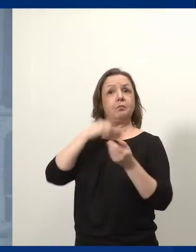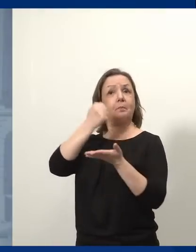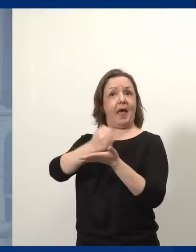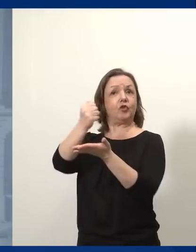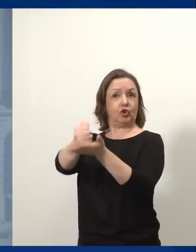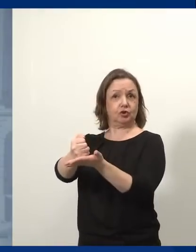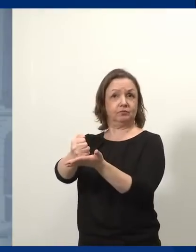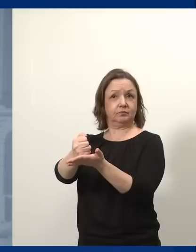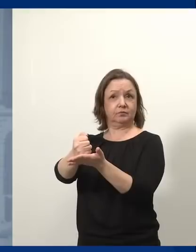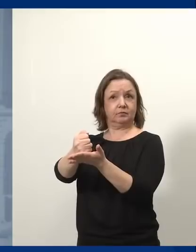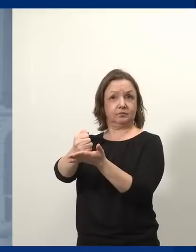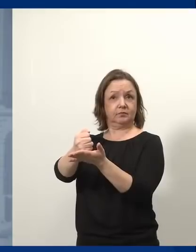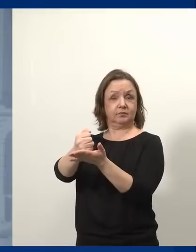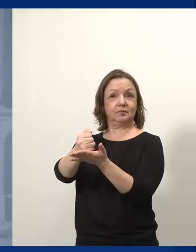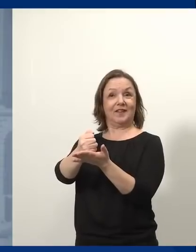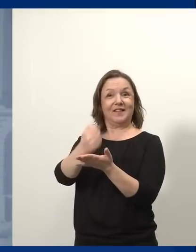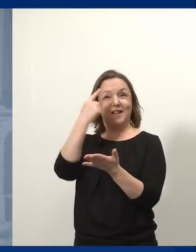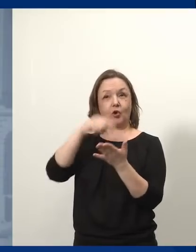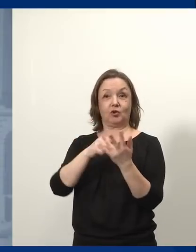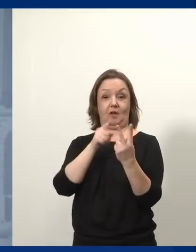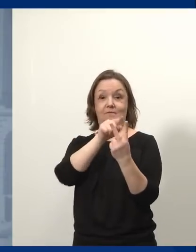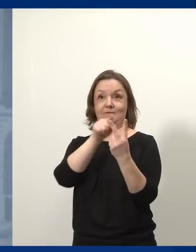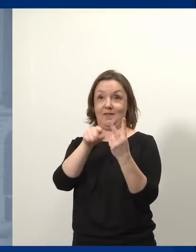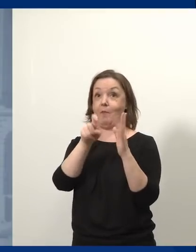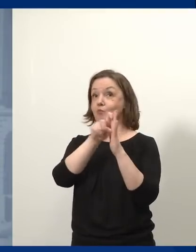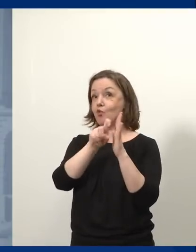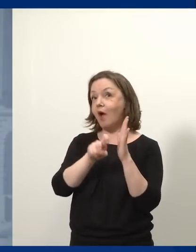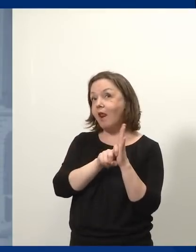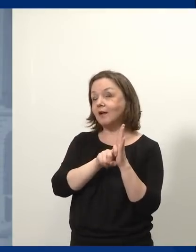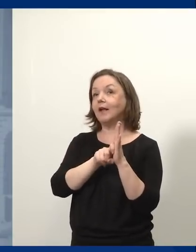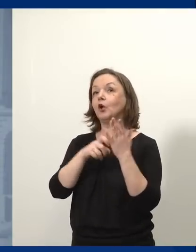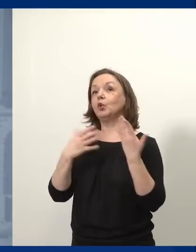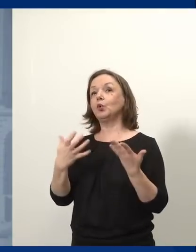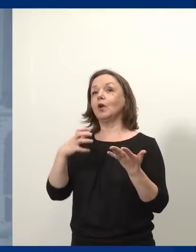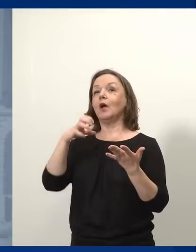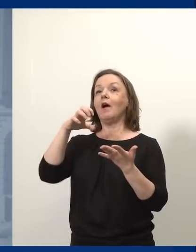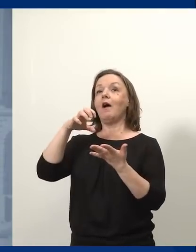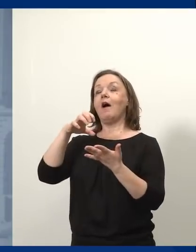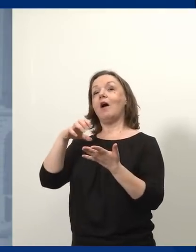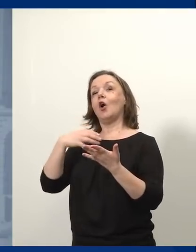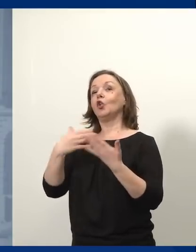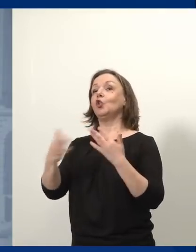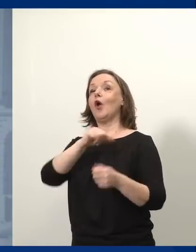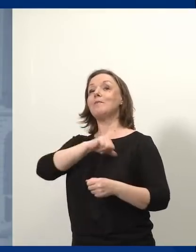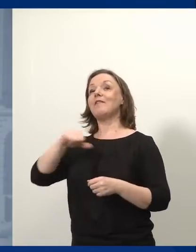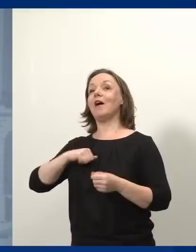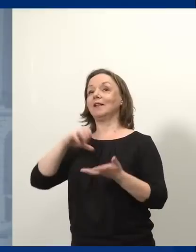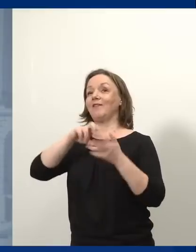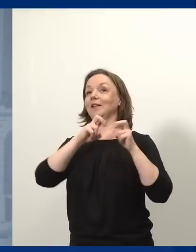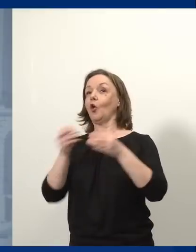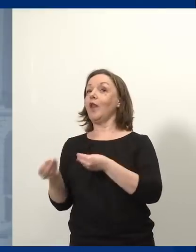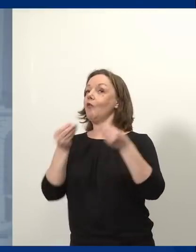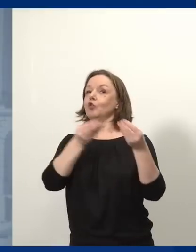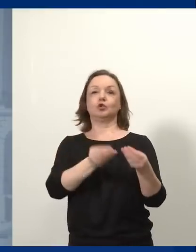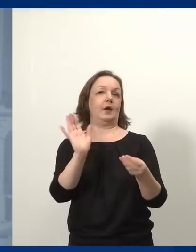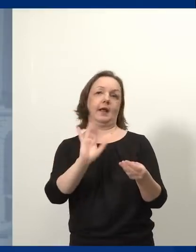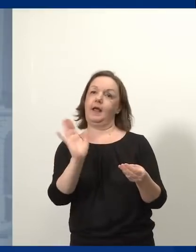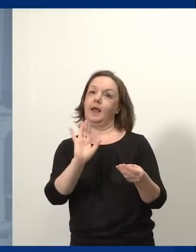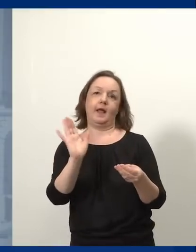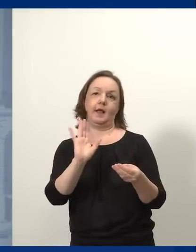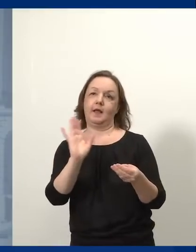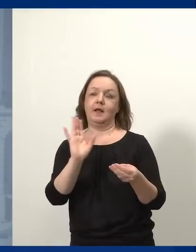ja siltä osin nämä pykälät eivät siirrä sellaista toimivaltaa valtioneuvostolle, joka on meidän normaalilainsäädännössä määritelty